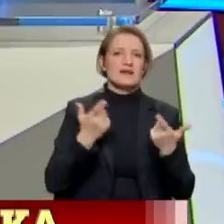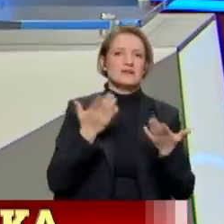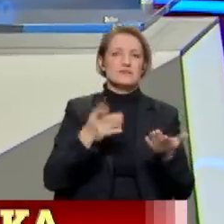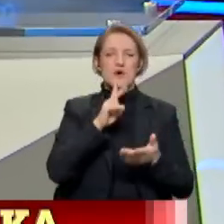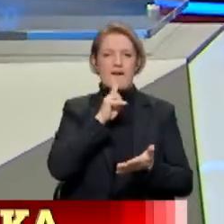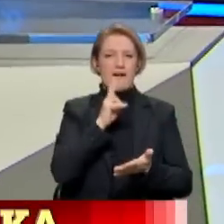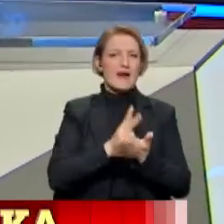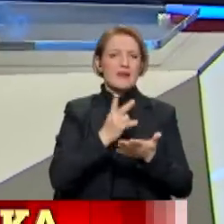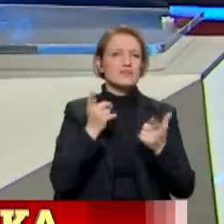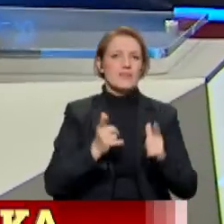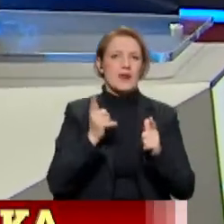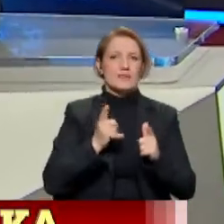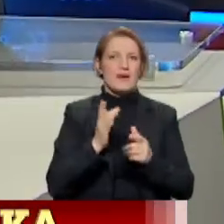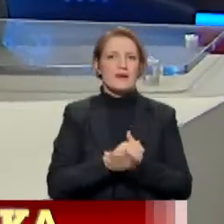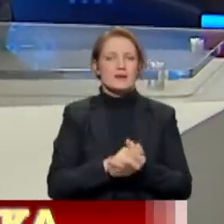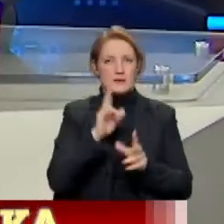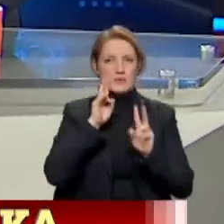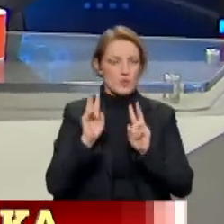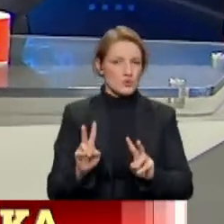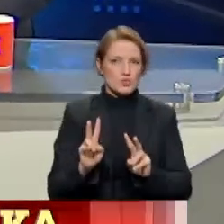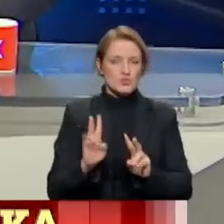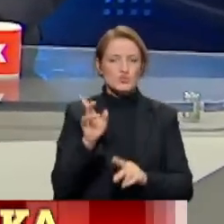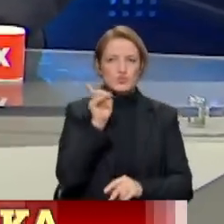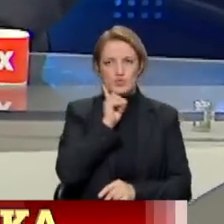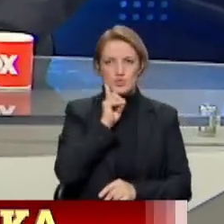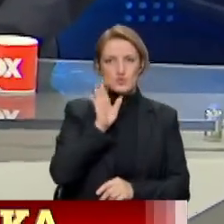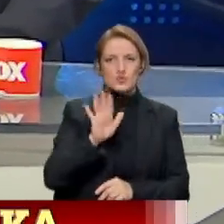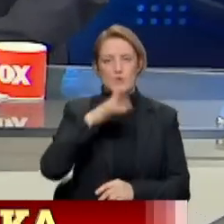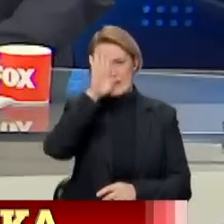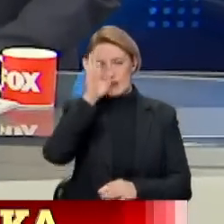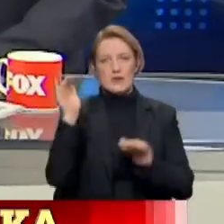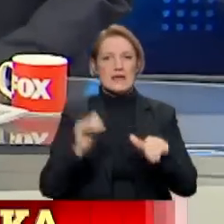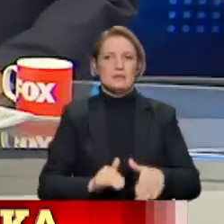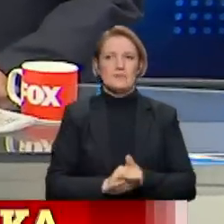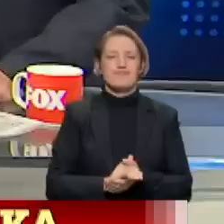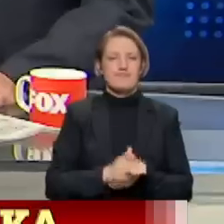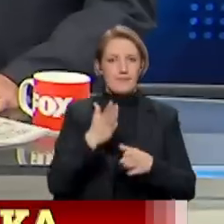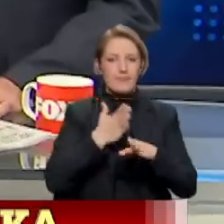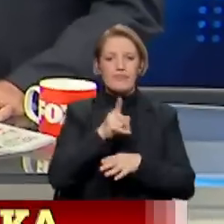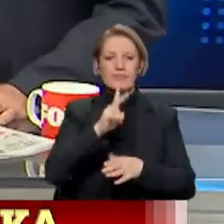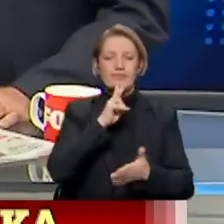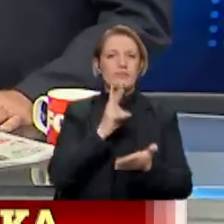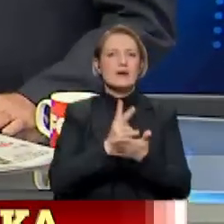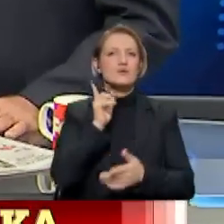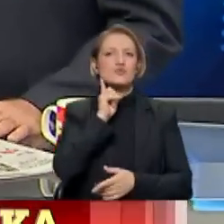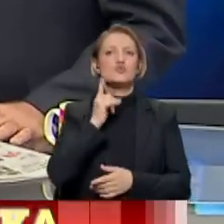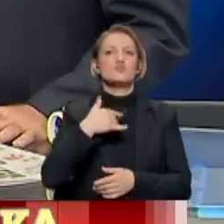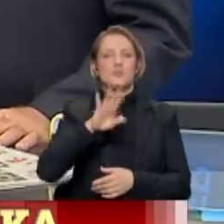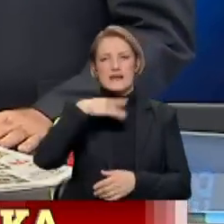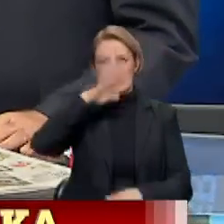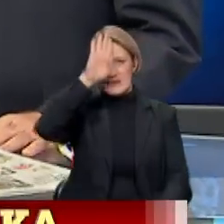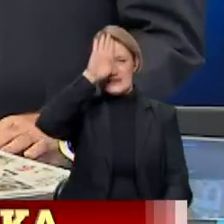Bu kararı nerede gözlemlediniz, duydunuz, sonra İstanbul'a geldiniz? Aslında bu kararı duymadan bir